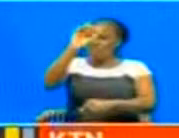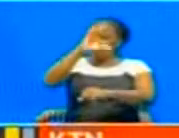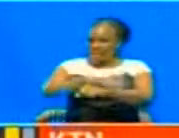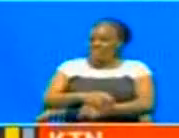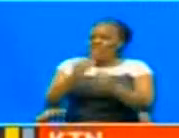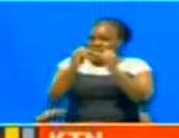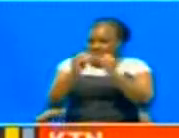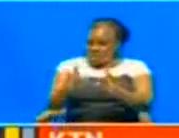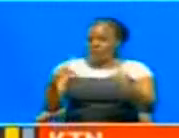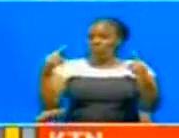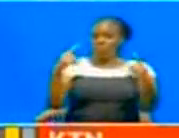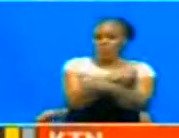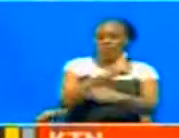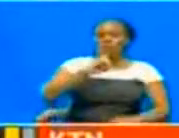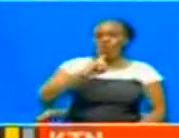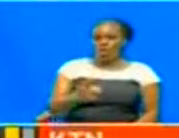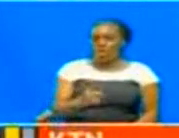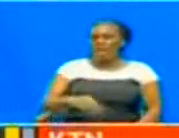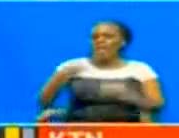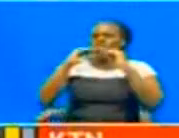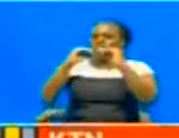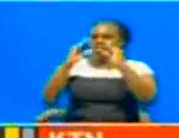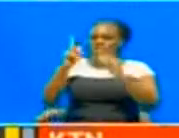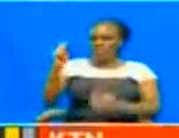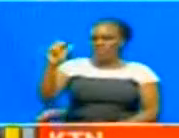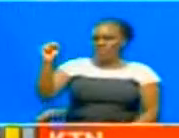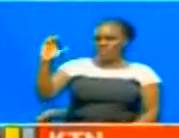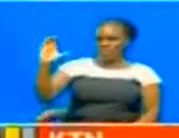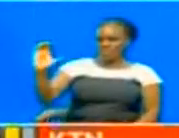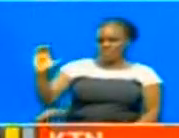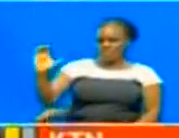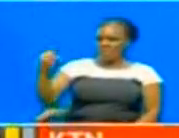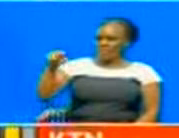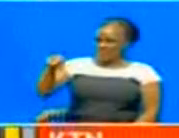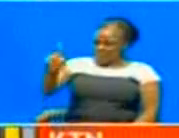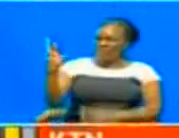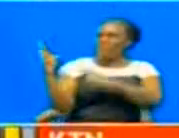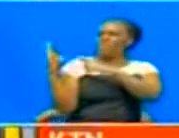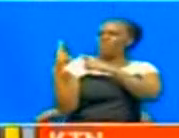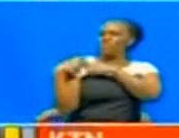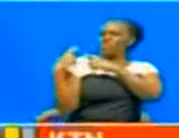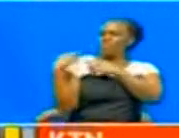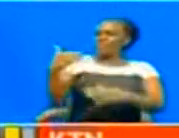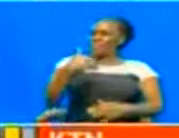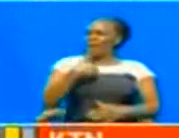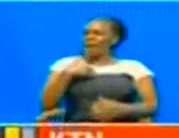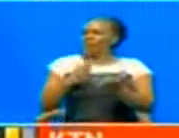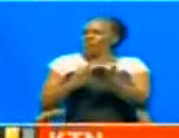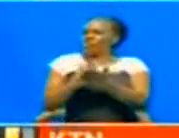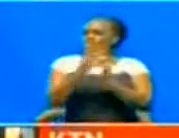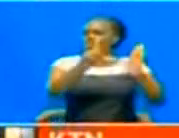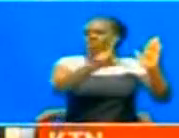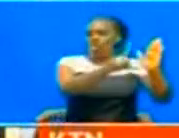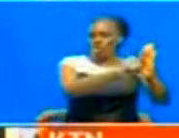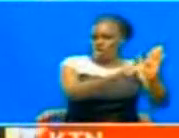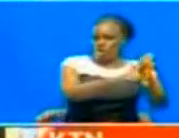watakaokiuka maagizo ya serikali. The Teacher Service Commission in this country is mandated in law